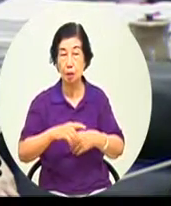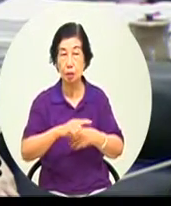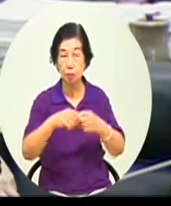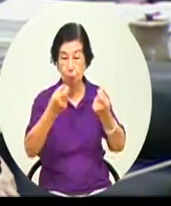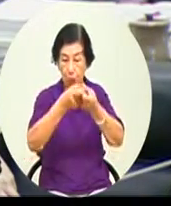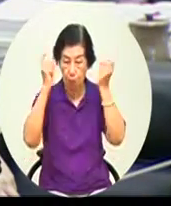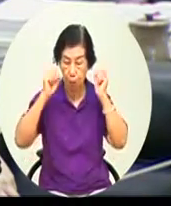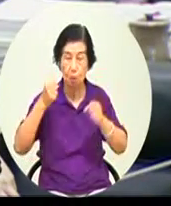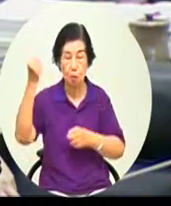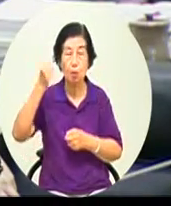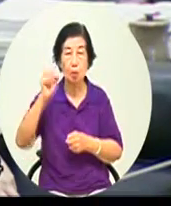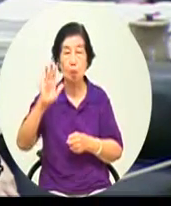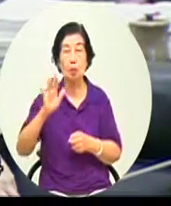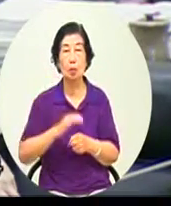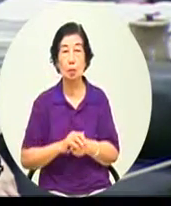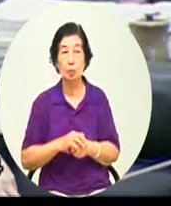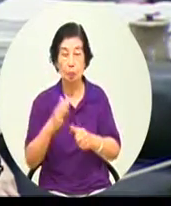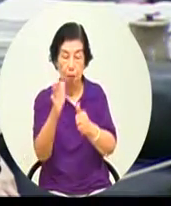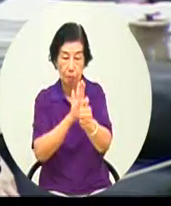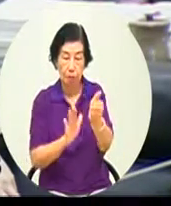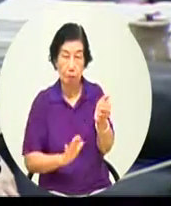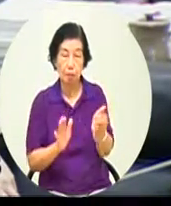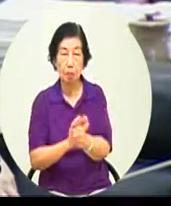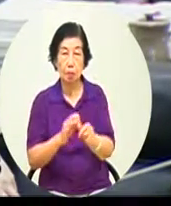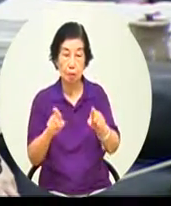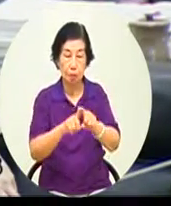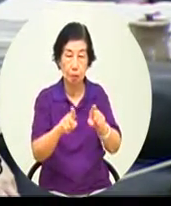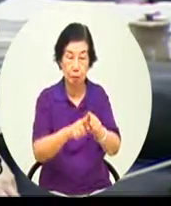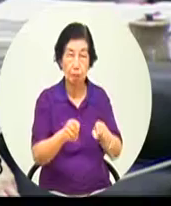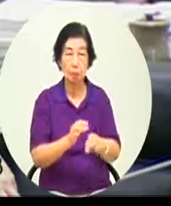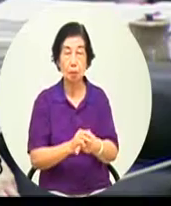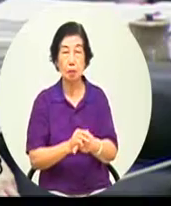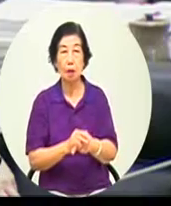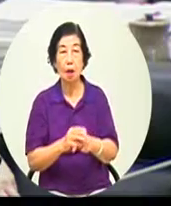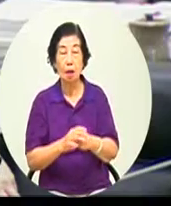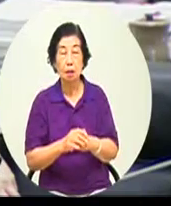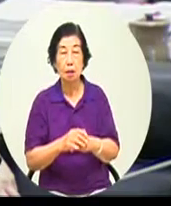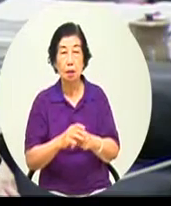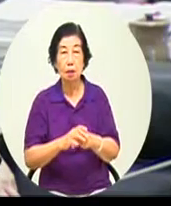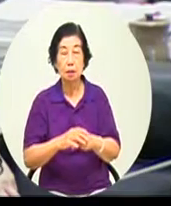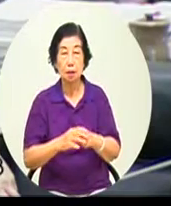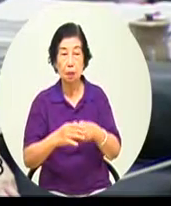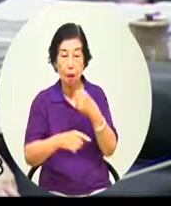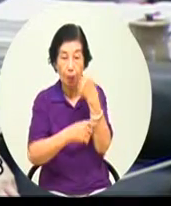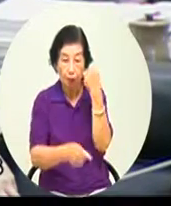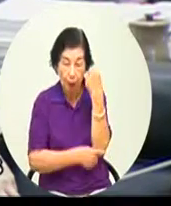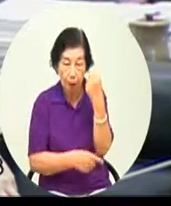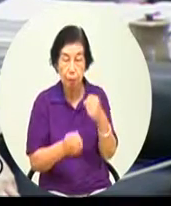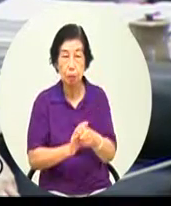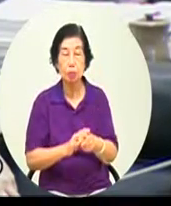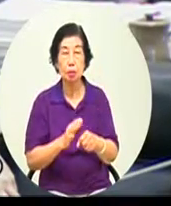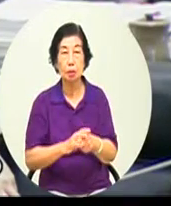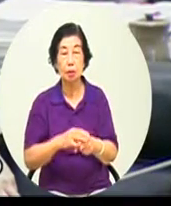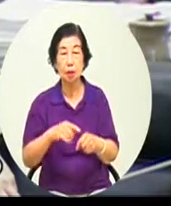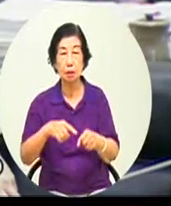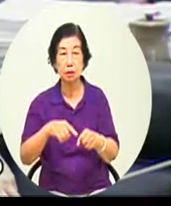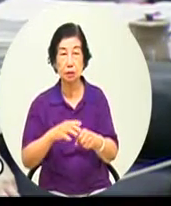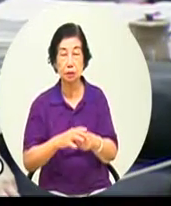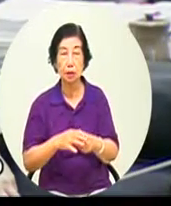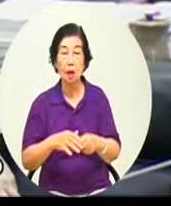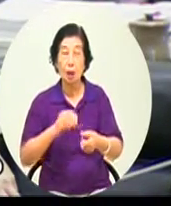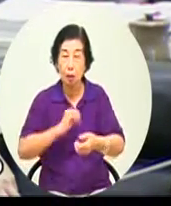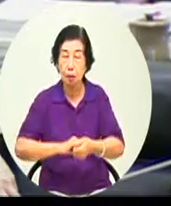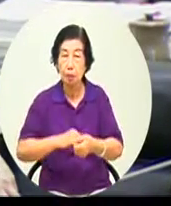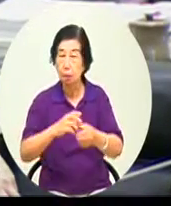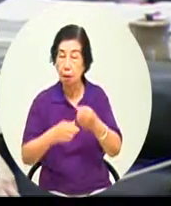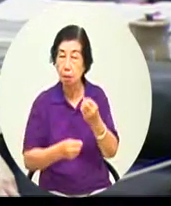为已经影响到我们一般合法的业者的一个生存了哈。那结果这个议题也慢慢入